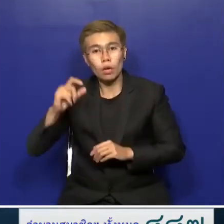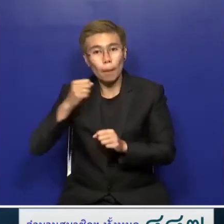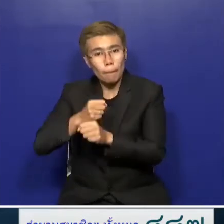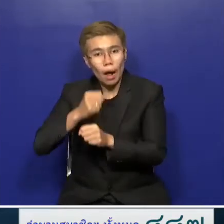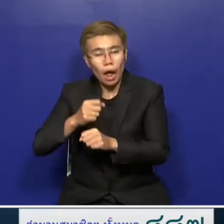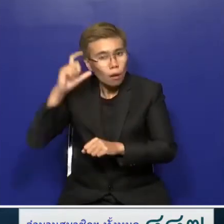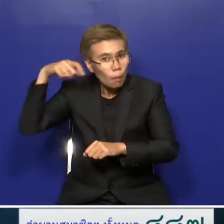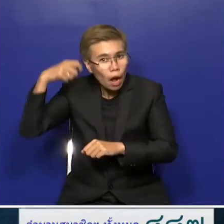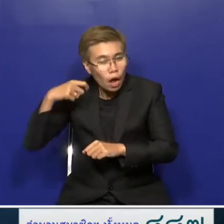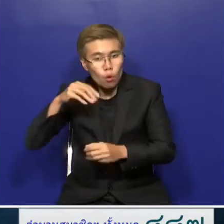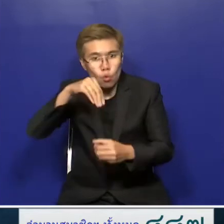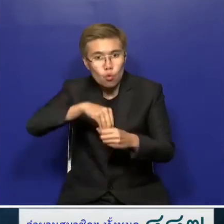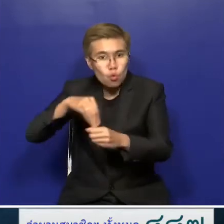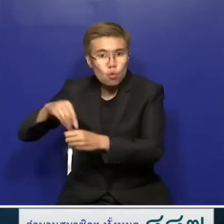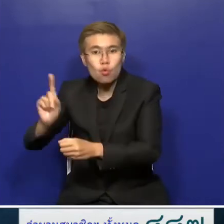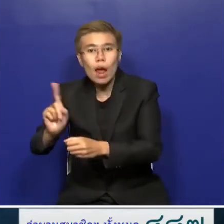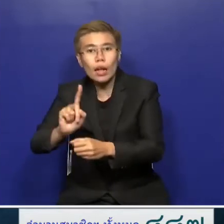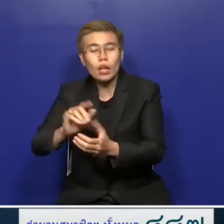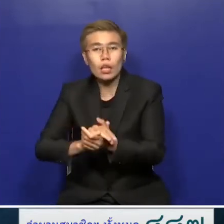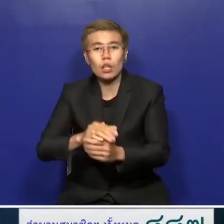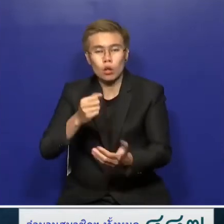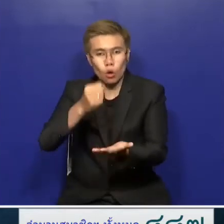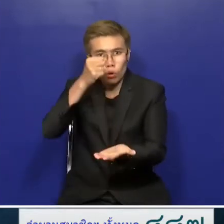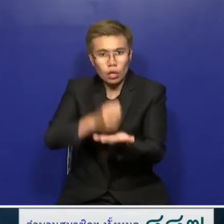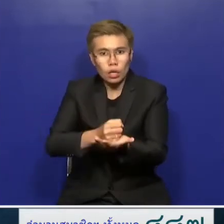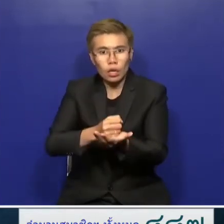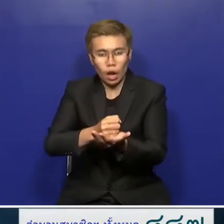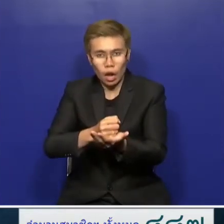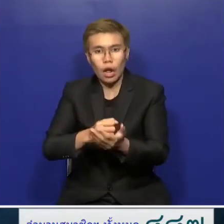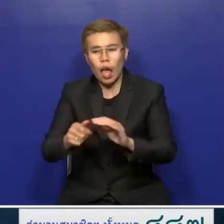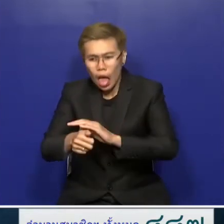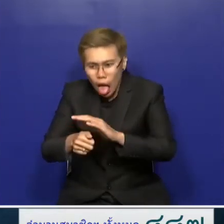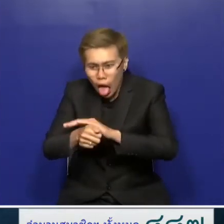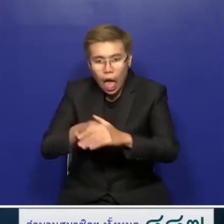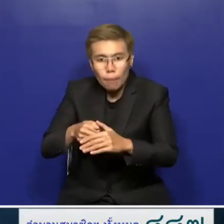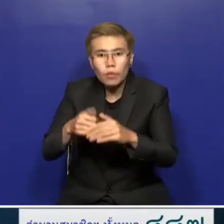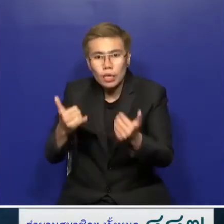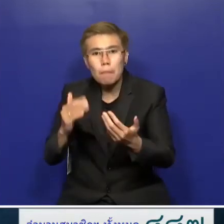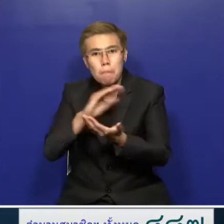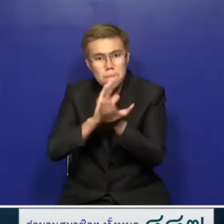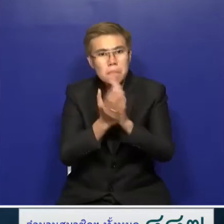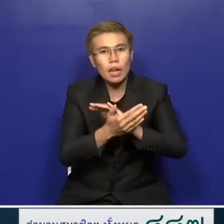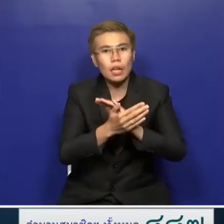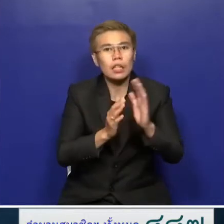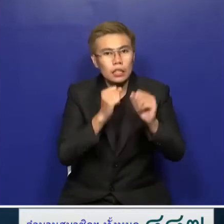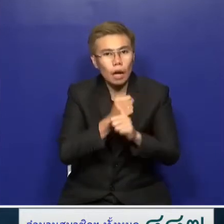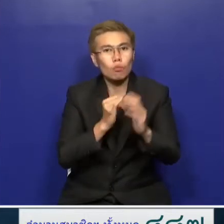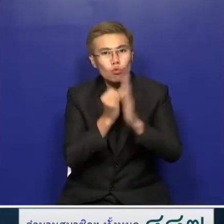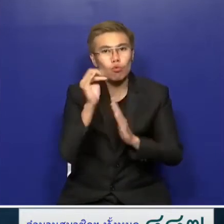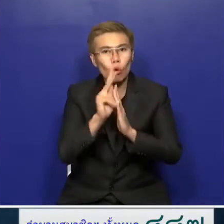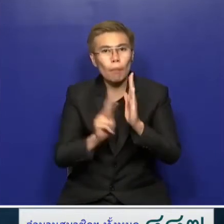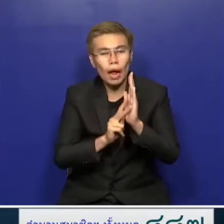ให้เขามาลงทะเบีนทํานให้มัทุกต้องเอาใต้ดินมาไ้บนนตอนนี้ที่มัเกิดเหตุการณ์ Egypt